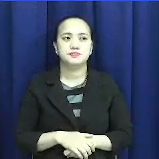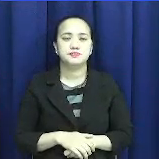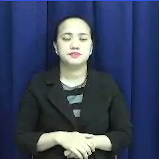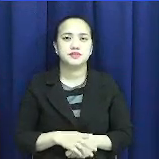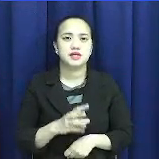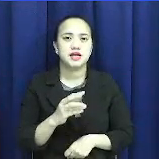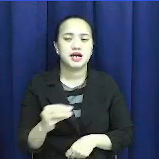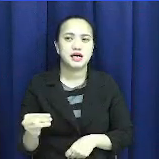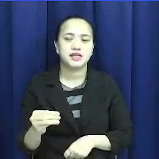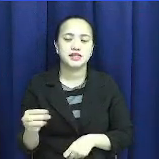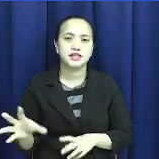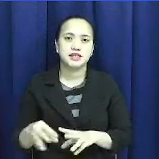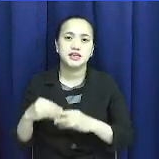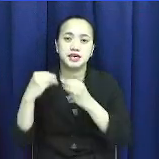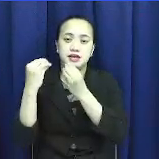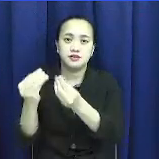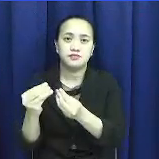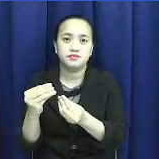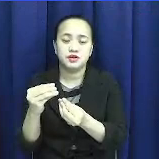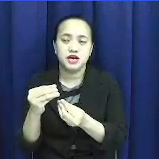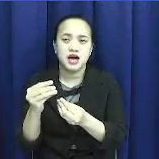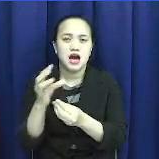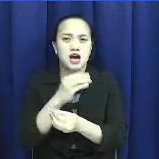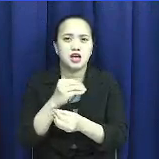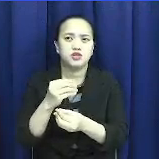tayo rin naman ay pwedeng lumapit